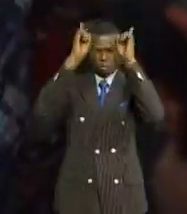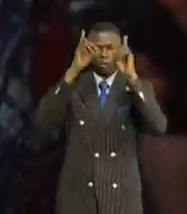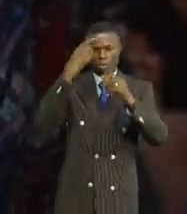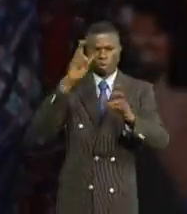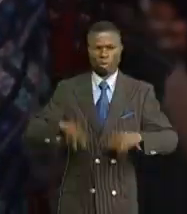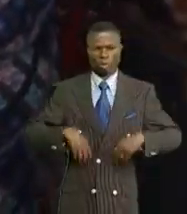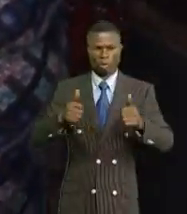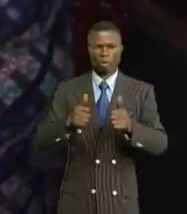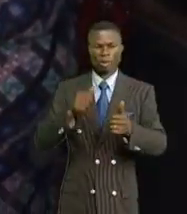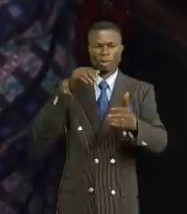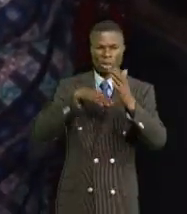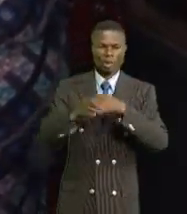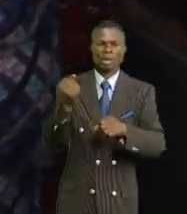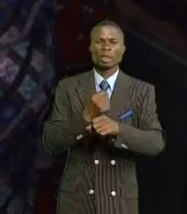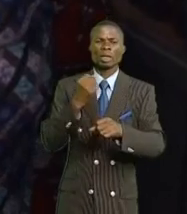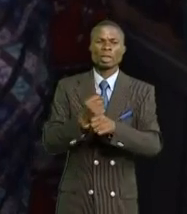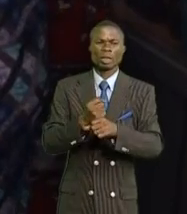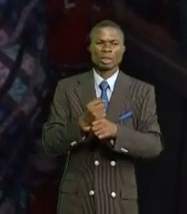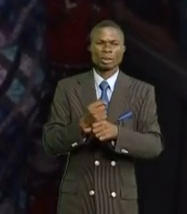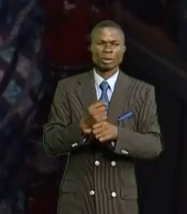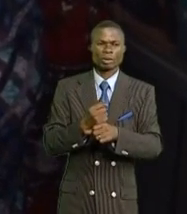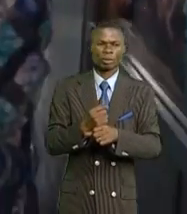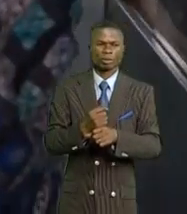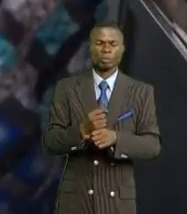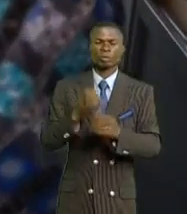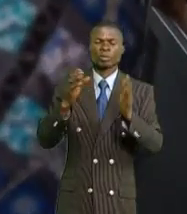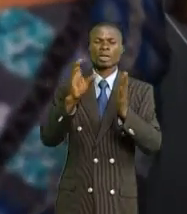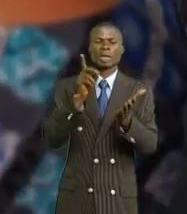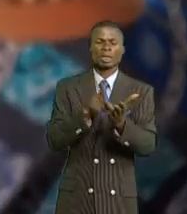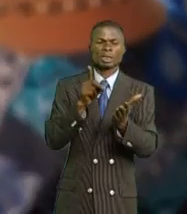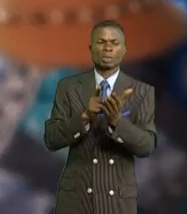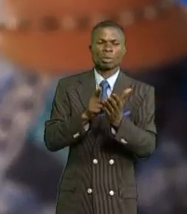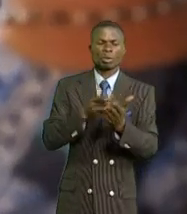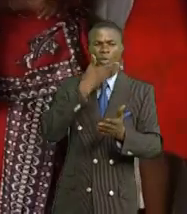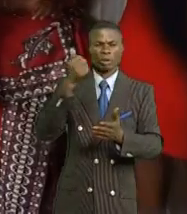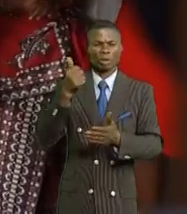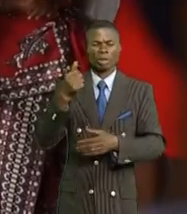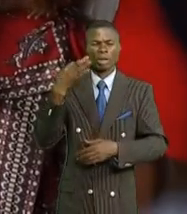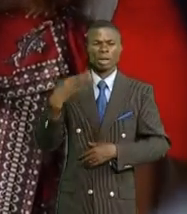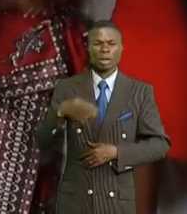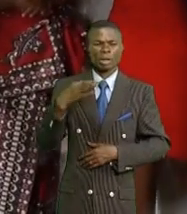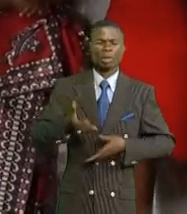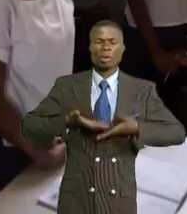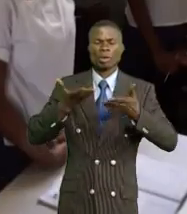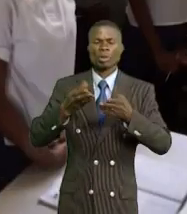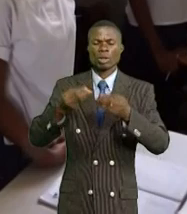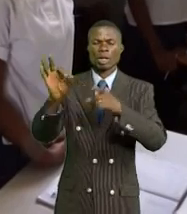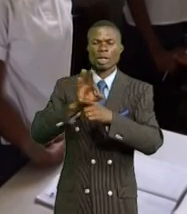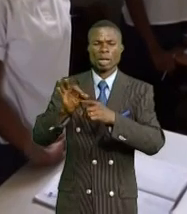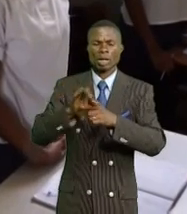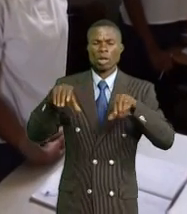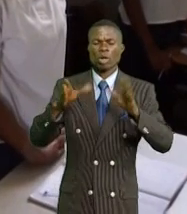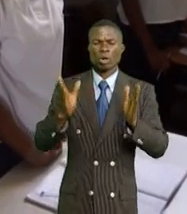Sa rigueur dans le travail n'a d'égal que sa soif de l'excellence. Françoise Demeyer a consacré sa vie à former l'intellect